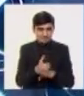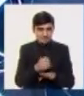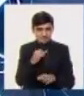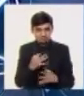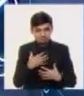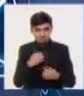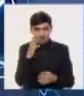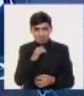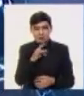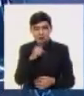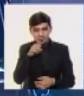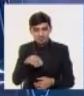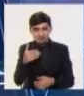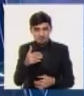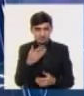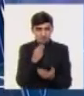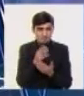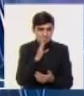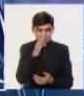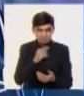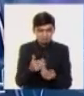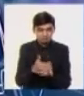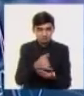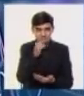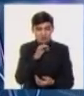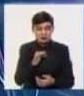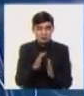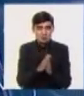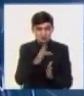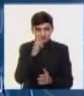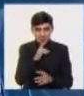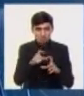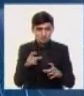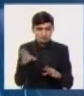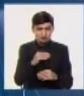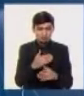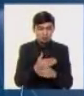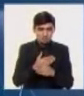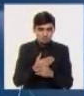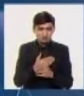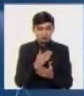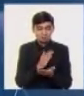Родители Рахат самостоятельно не могут собрать эти деньги и просят казахстанцев откликнуться на их беду.